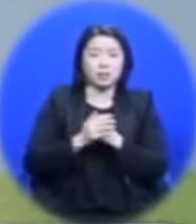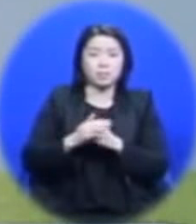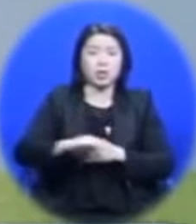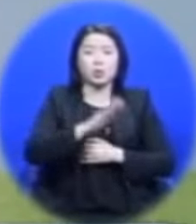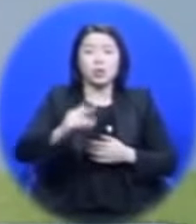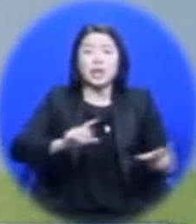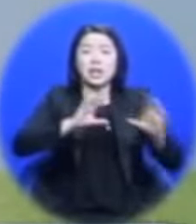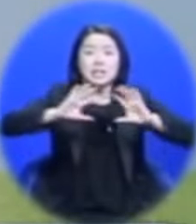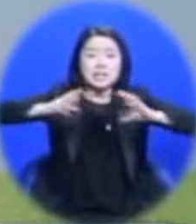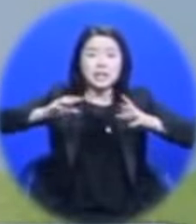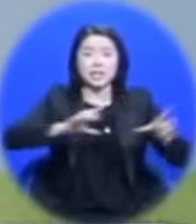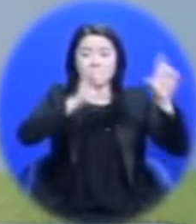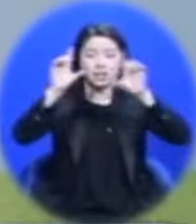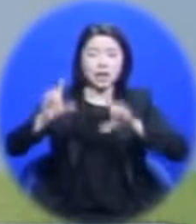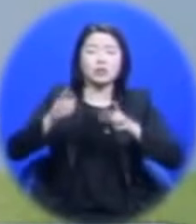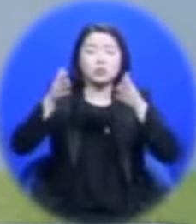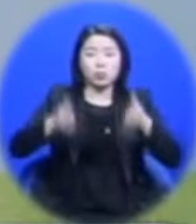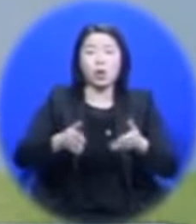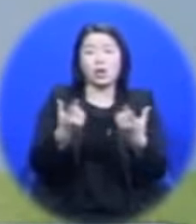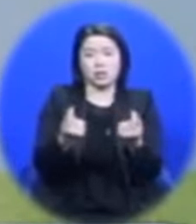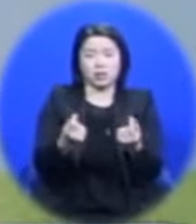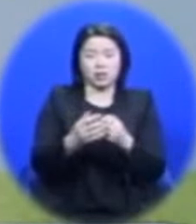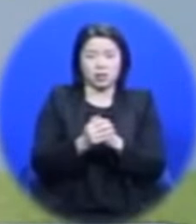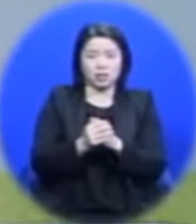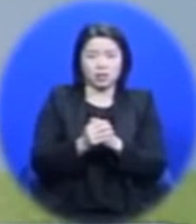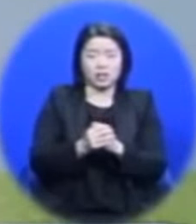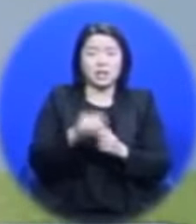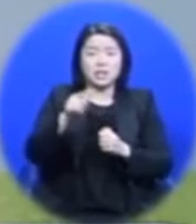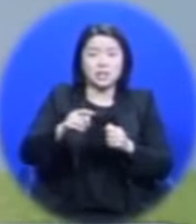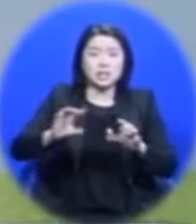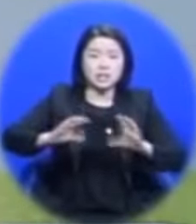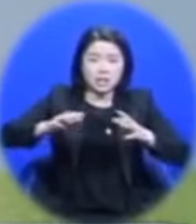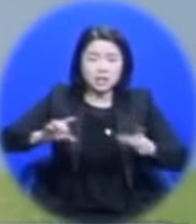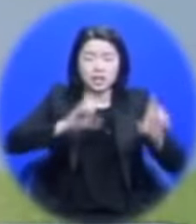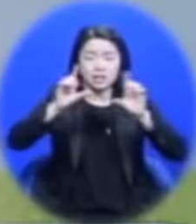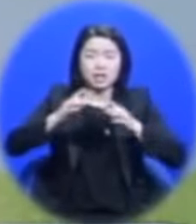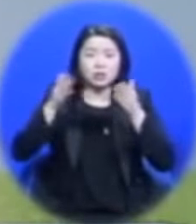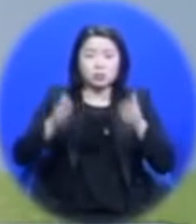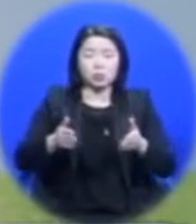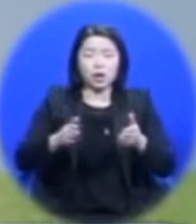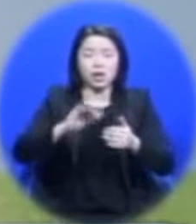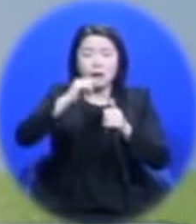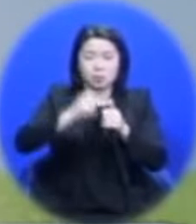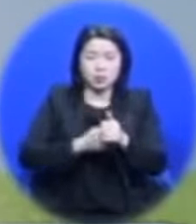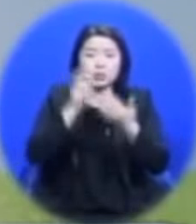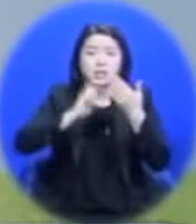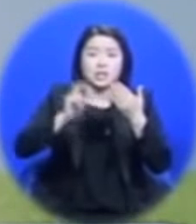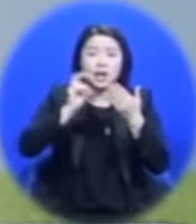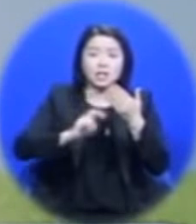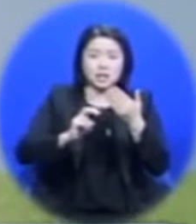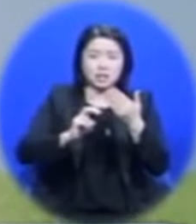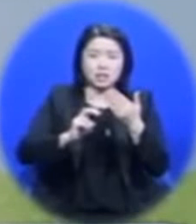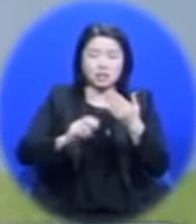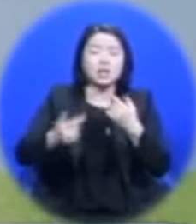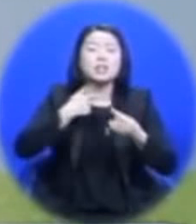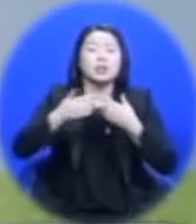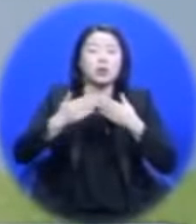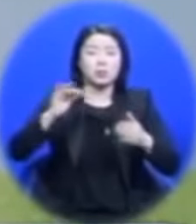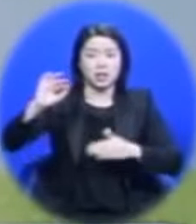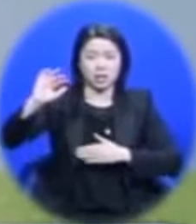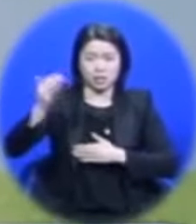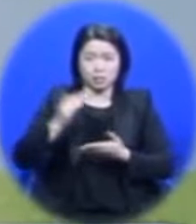동안에 그렇습니다. 그때 우리가 이 세상에 사는 동안에 비로소 찬양을 경험하게